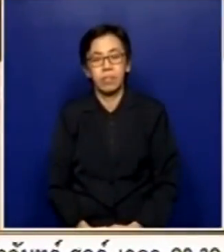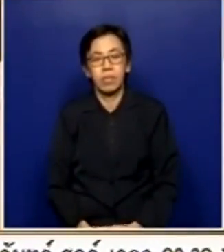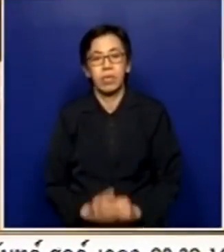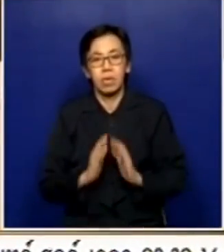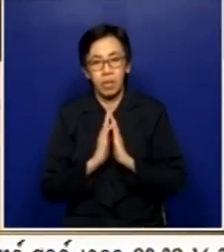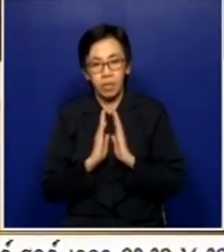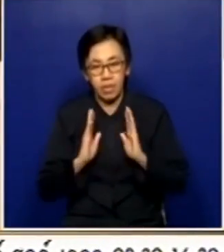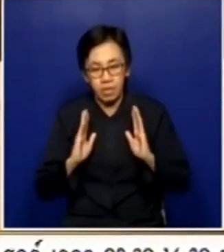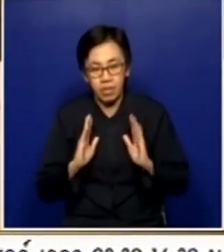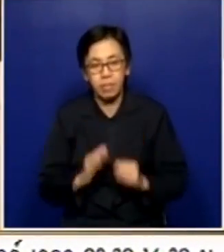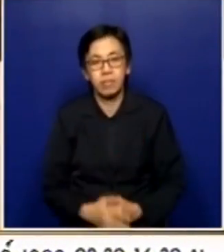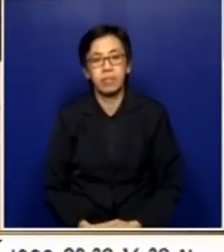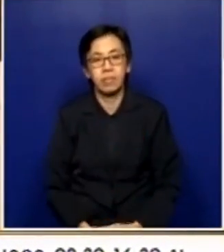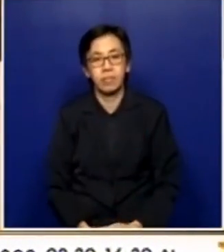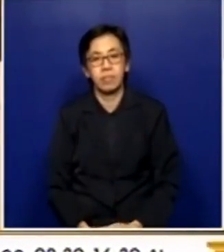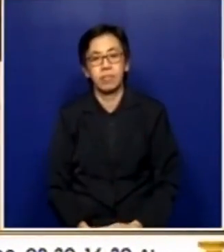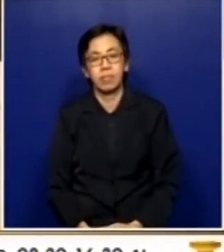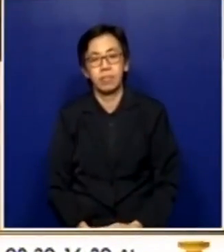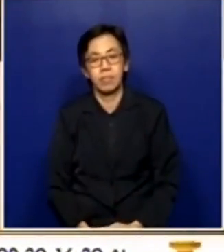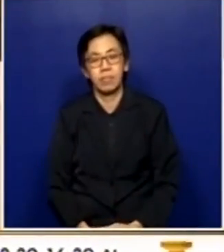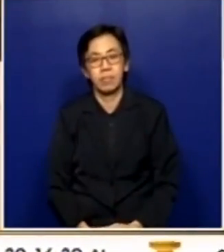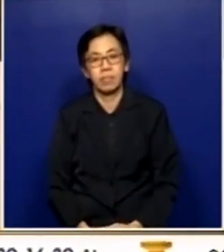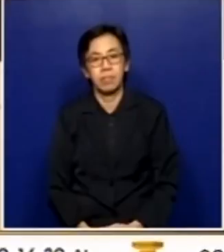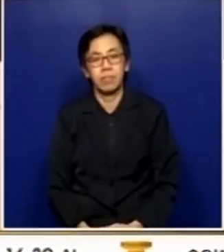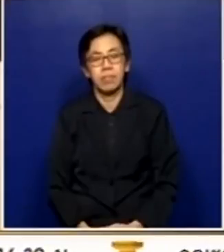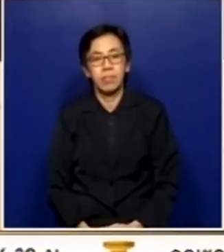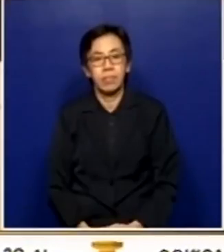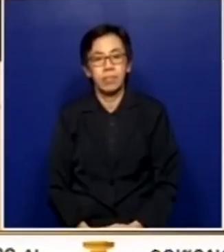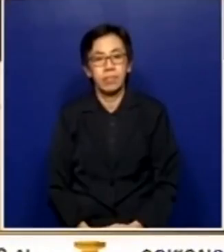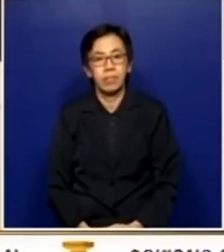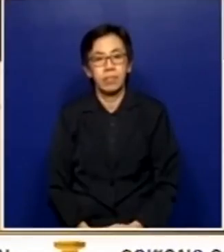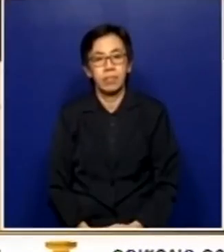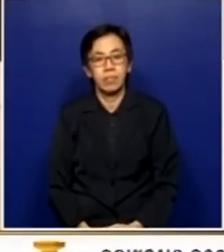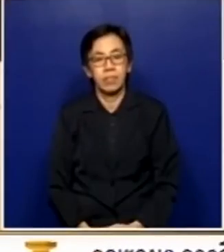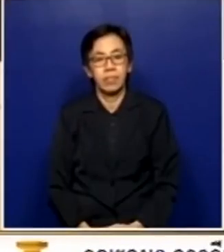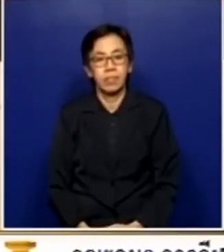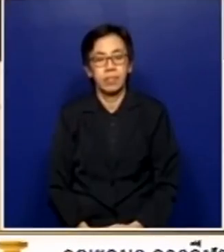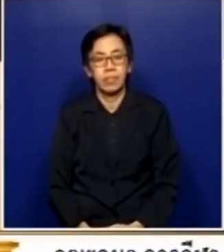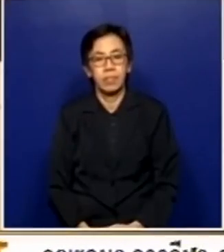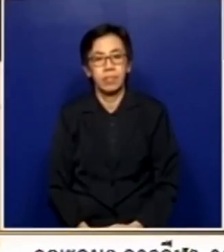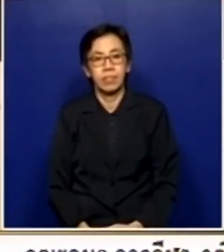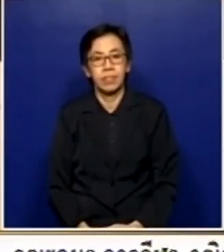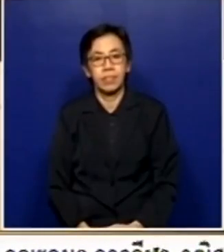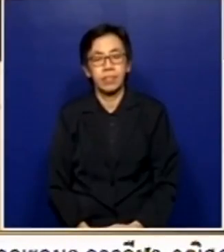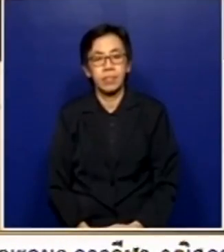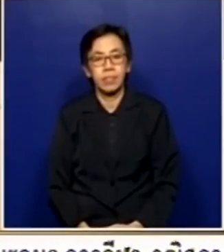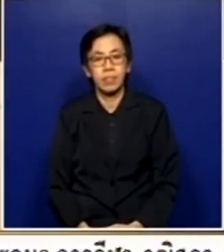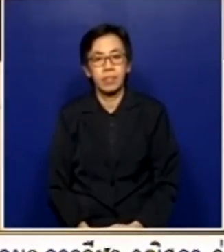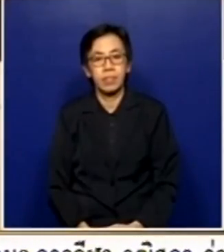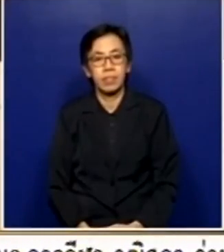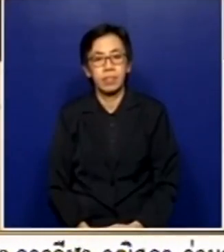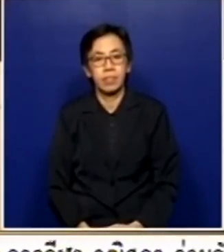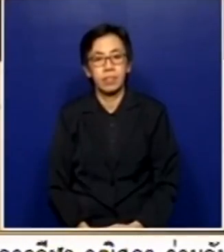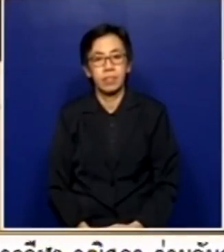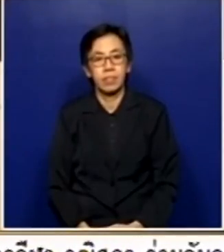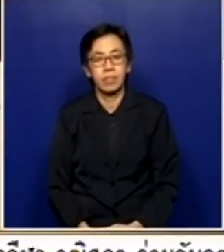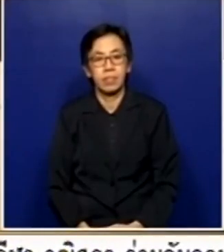นะครับเอ่อผมก็เขียนคน